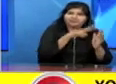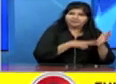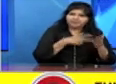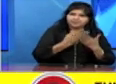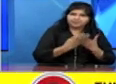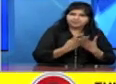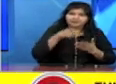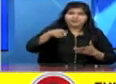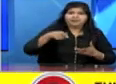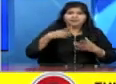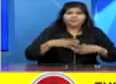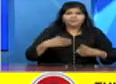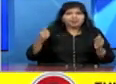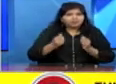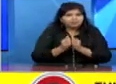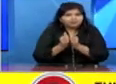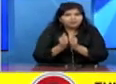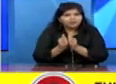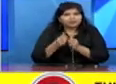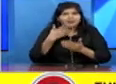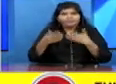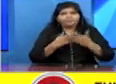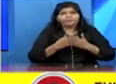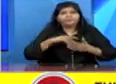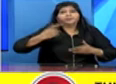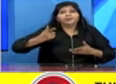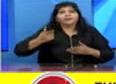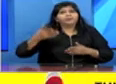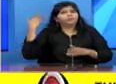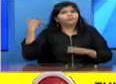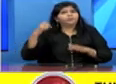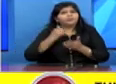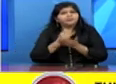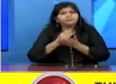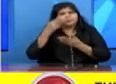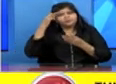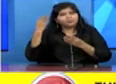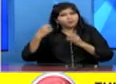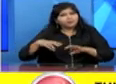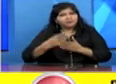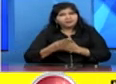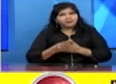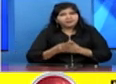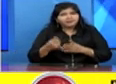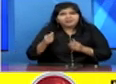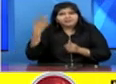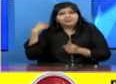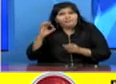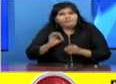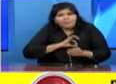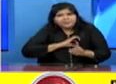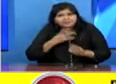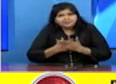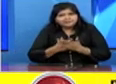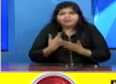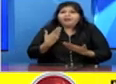केवल अपने आप से जुड़ने का मौका मिलेगा, बल्कि आप अपने पैशन से भी जुड़ पाएंगे।